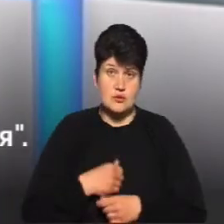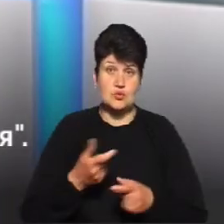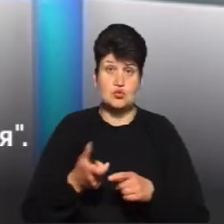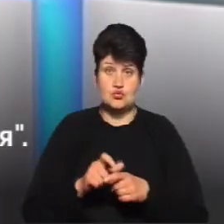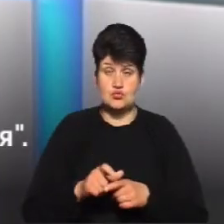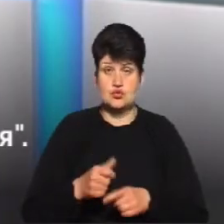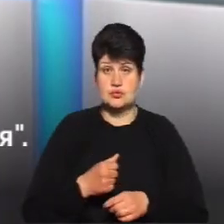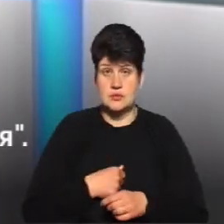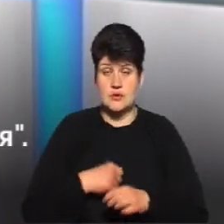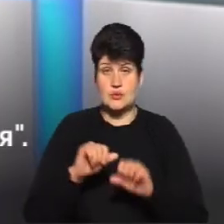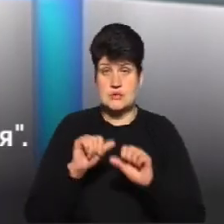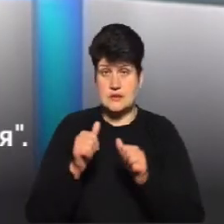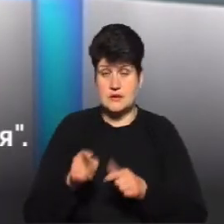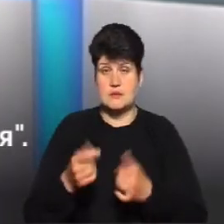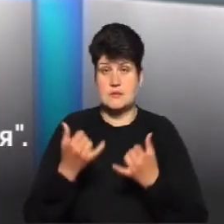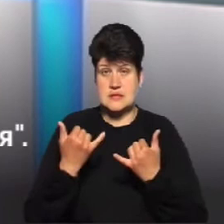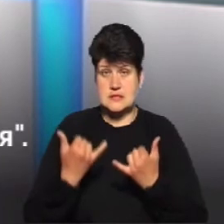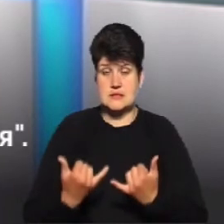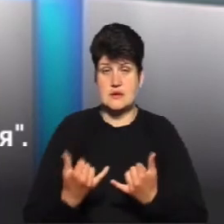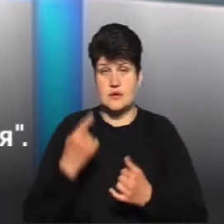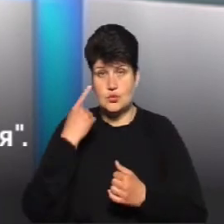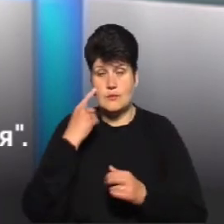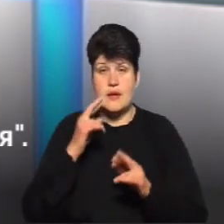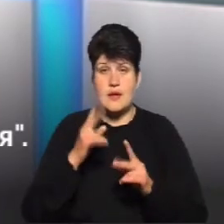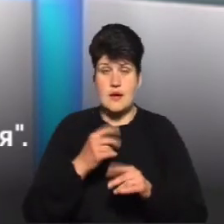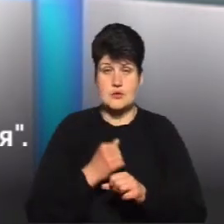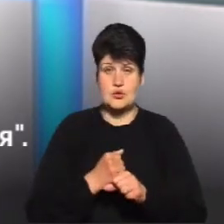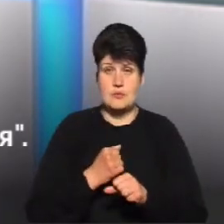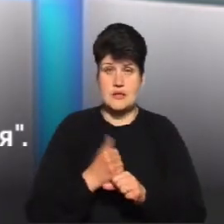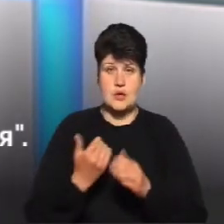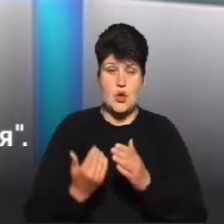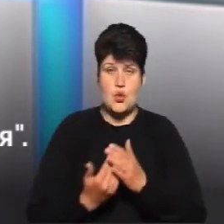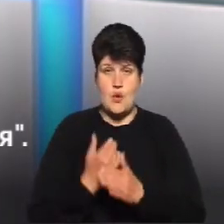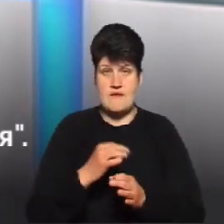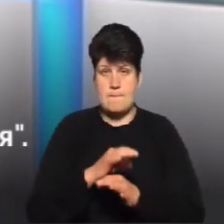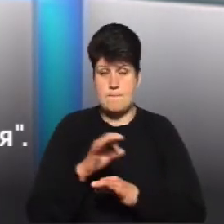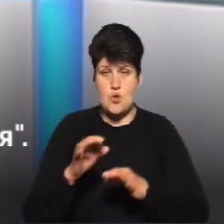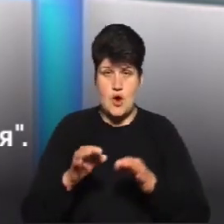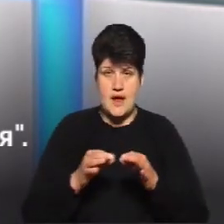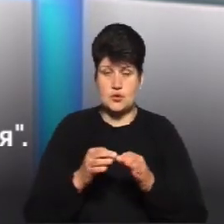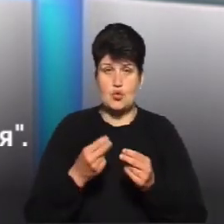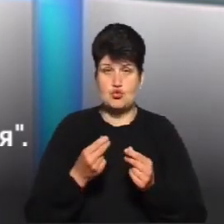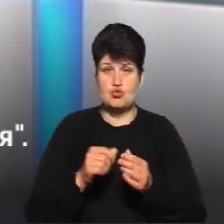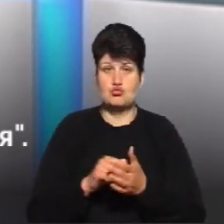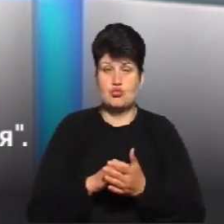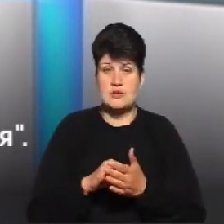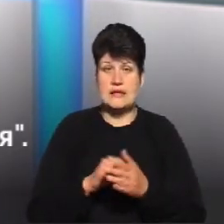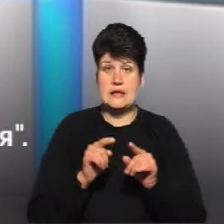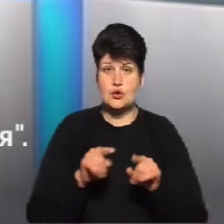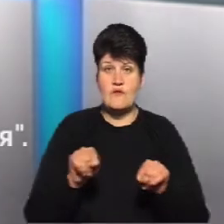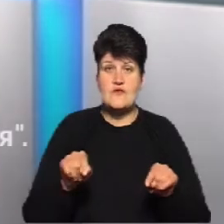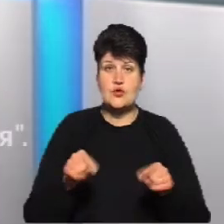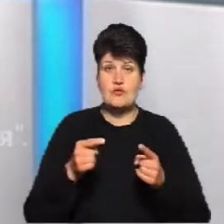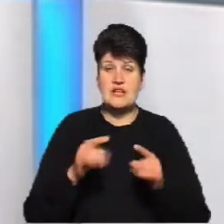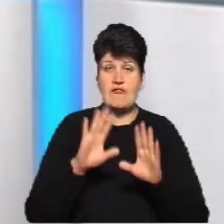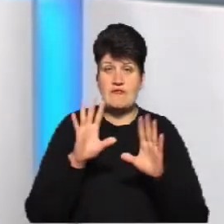статуї. І ми навіть зараз думаємо, як зробити новий проект, проектно-кошторисну документацію для того, щоб відновити всі статуї,